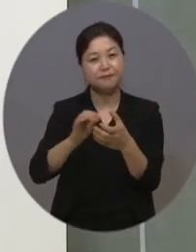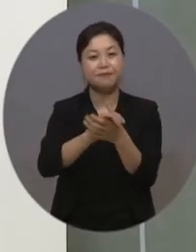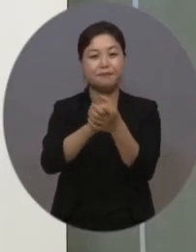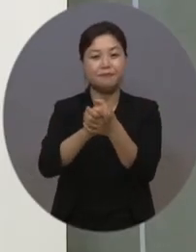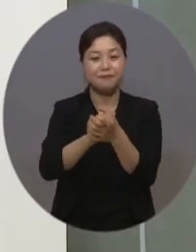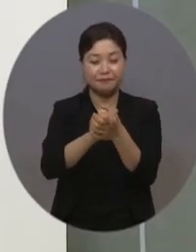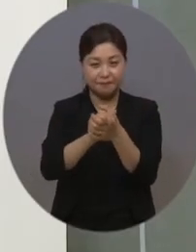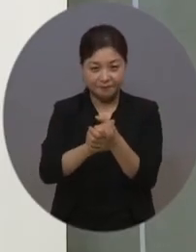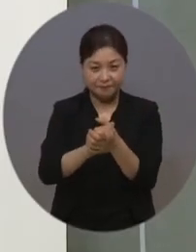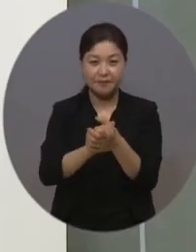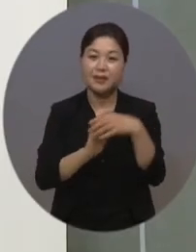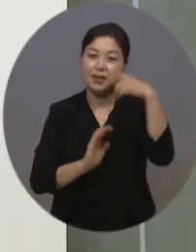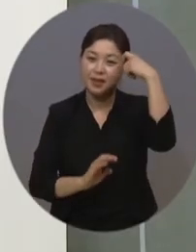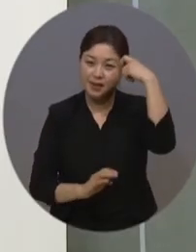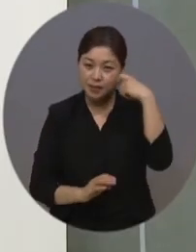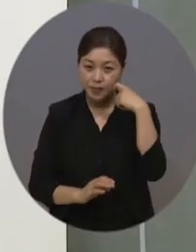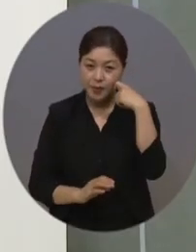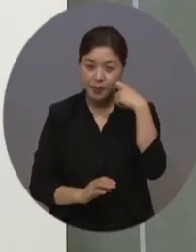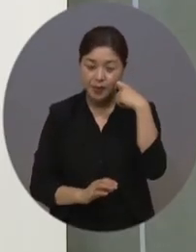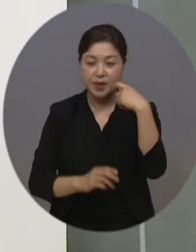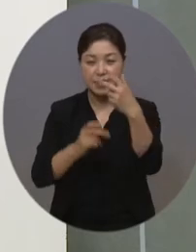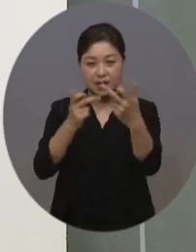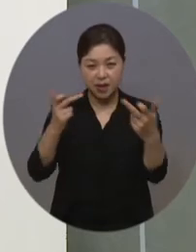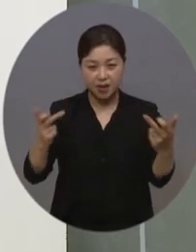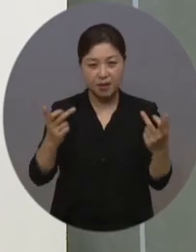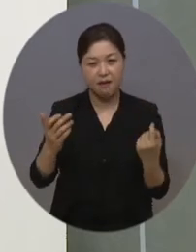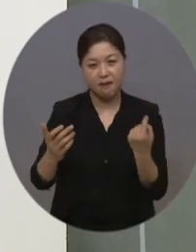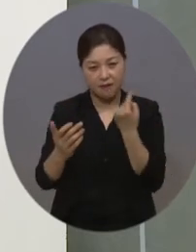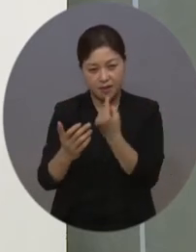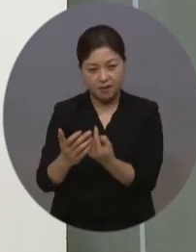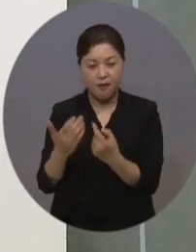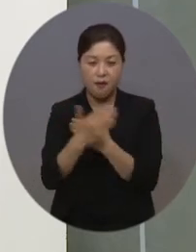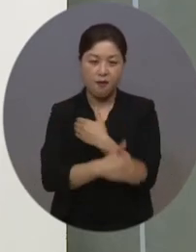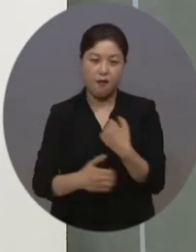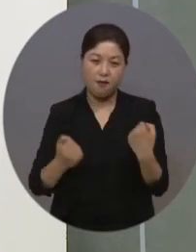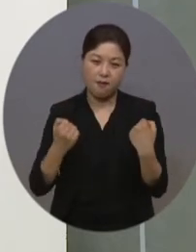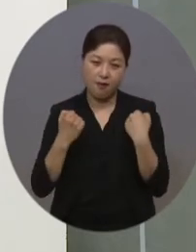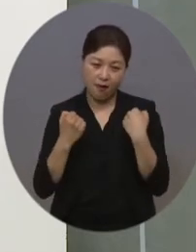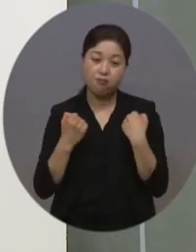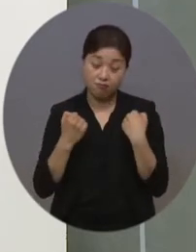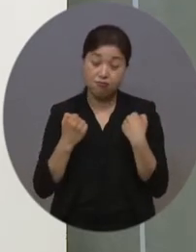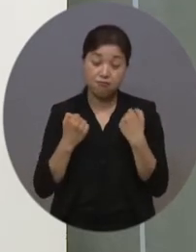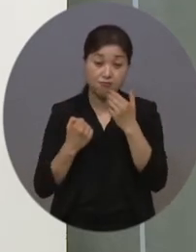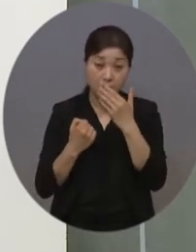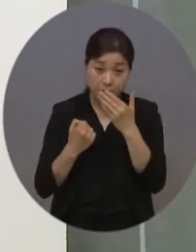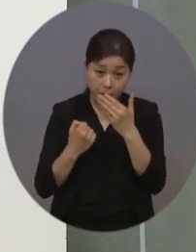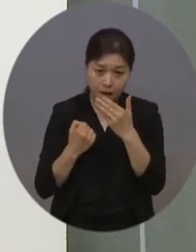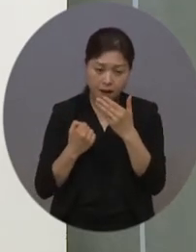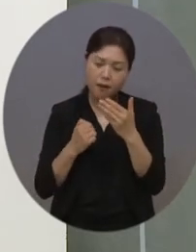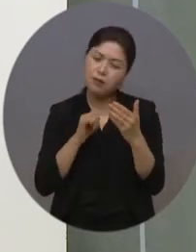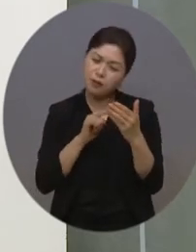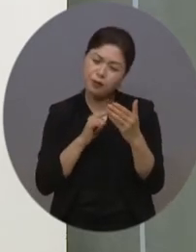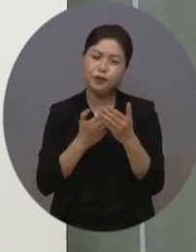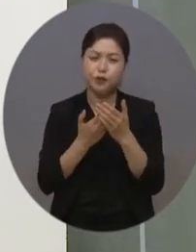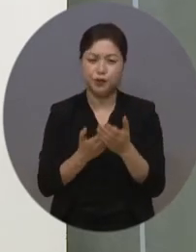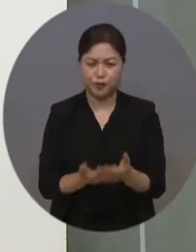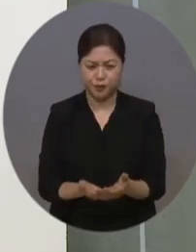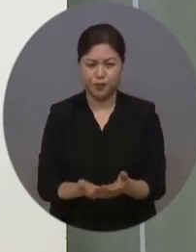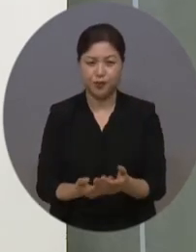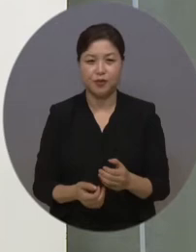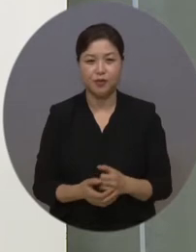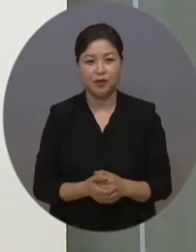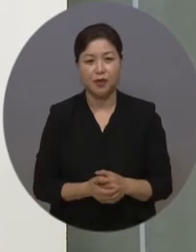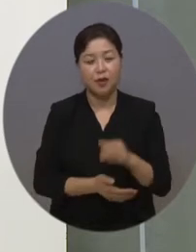친근감을 갖고 자연을 이용해서 내가 건강을 유지할 수 있을까? 그것이 숙제거든요. 그런데